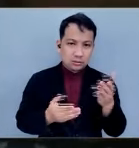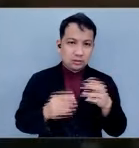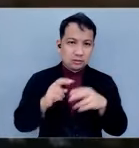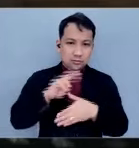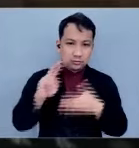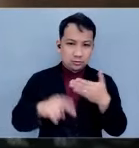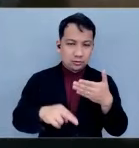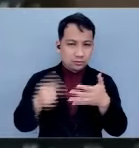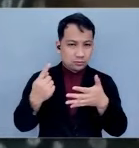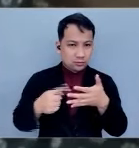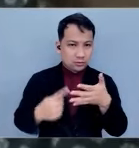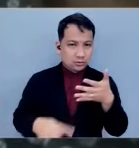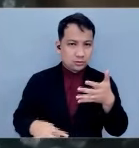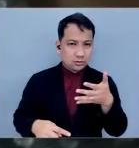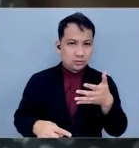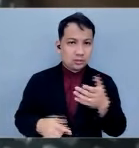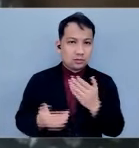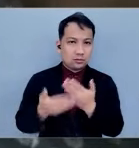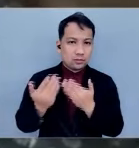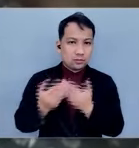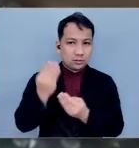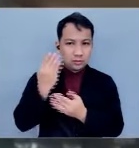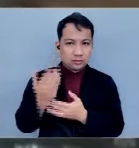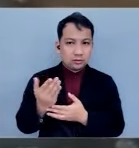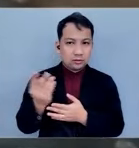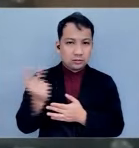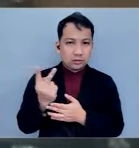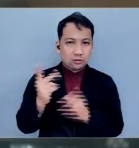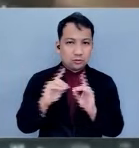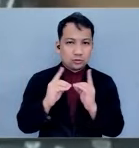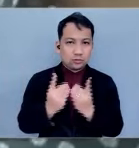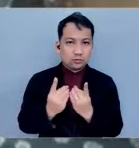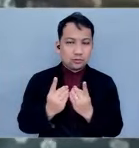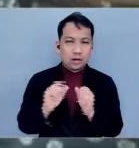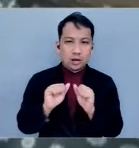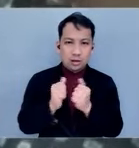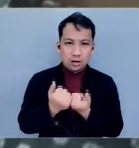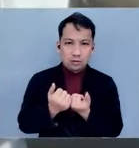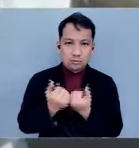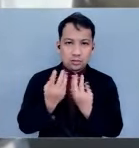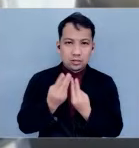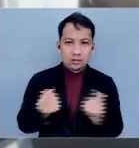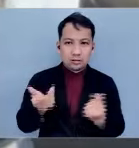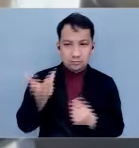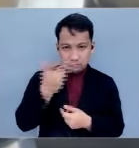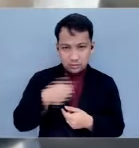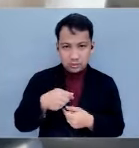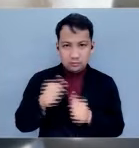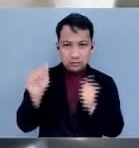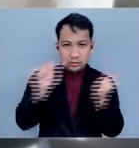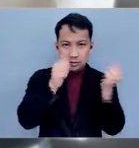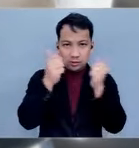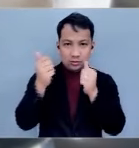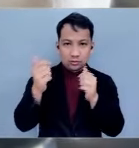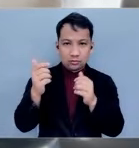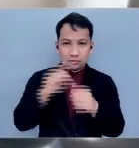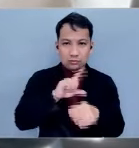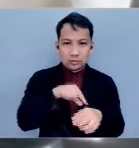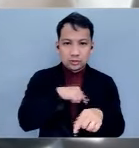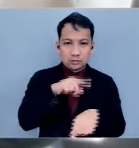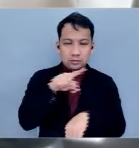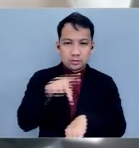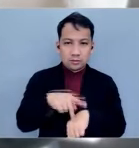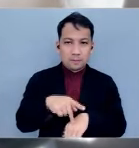pagsusuri, mas madaling matutukoy ng dalawang ahensya kung paano pagagandahin ang air quality sa Pilipinas. Bukod sa mga